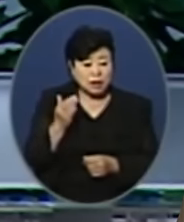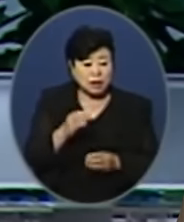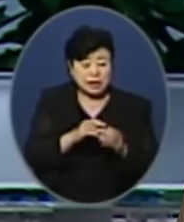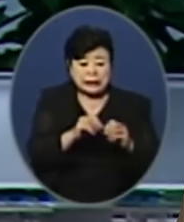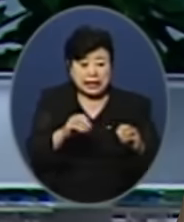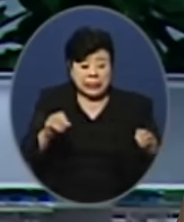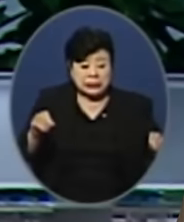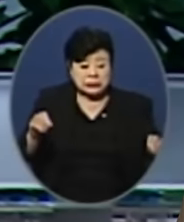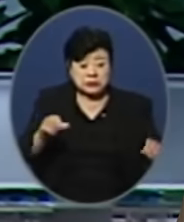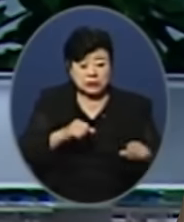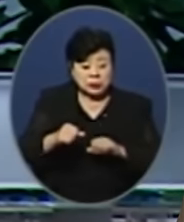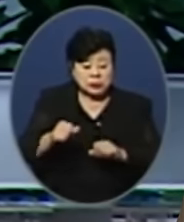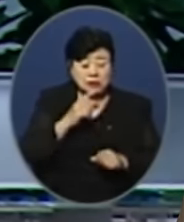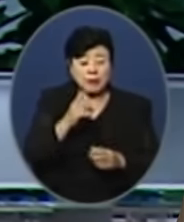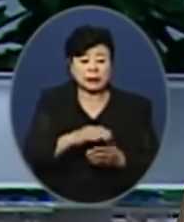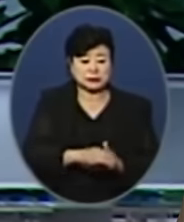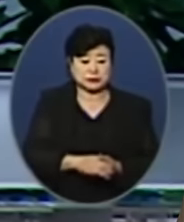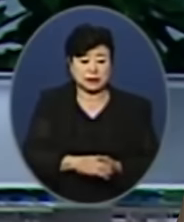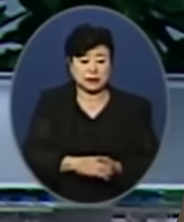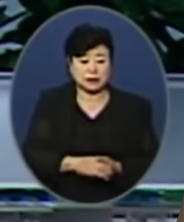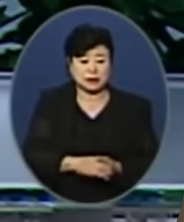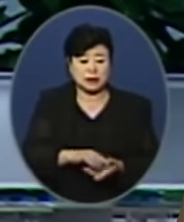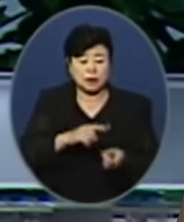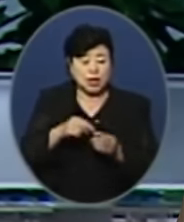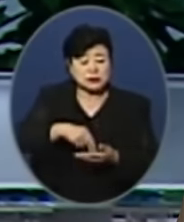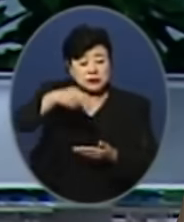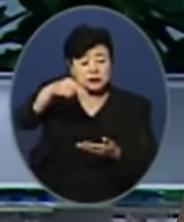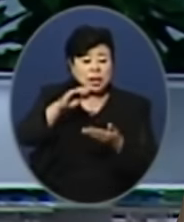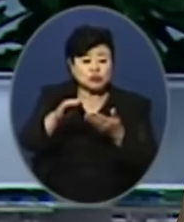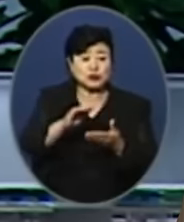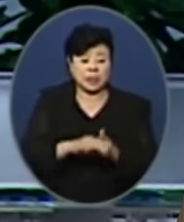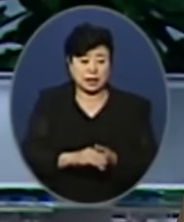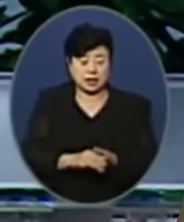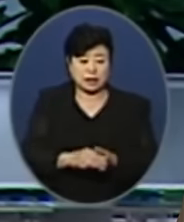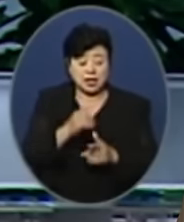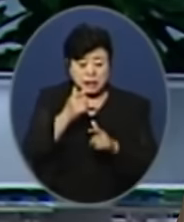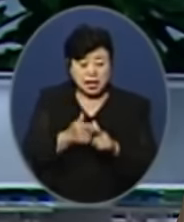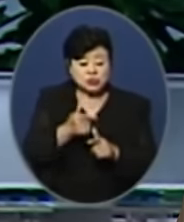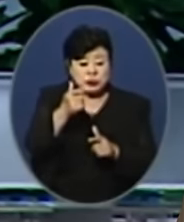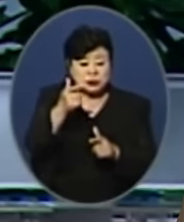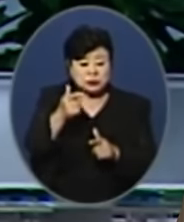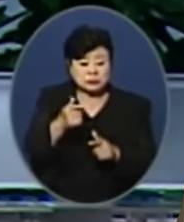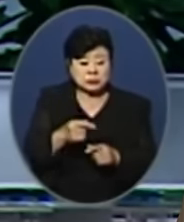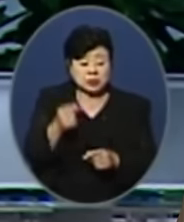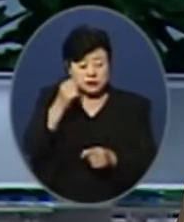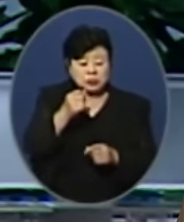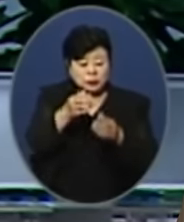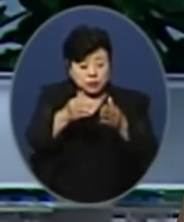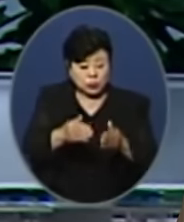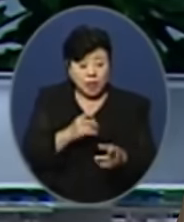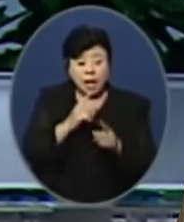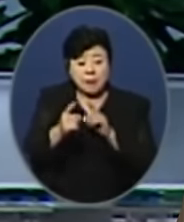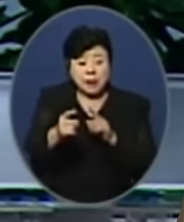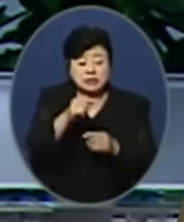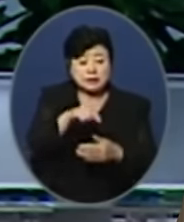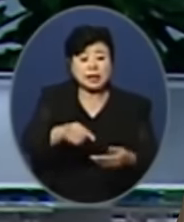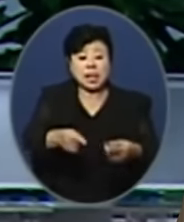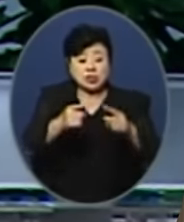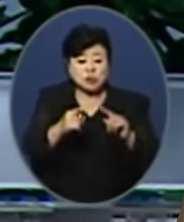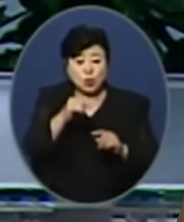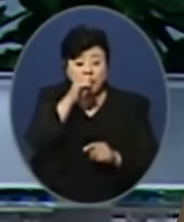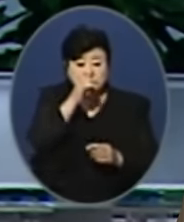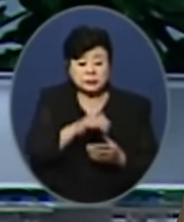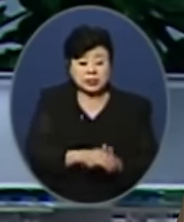땅에서 역사역하셨습니다. 부활승천하고 난 다음에는 예수님이 성령을 통하여 말씀 안에 들어와 있는